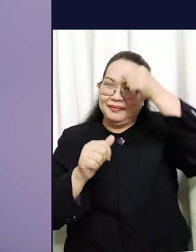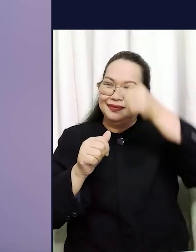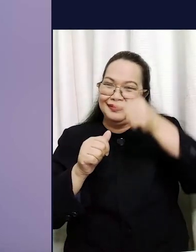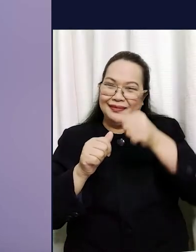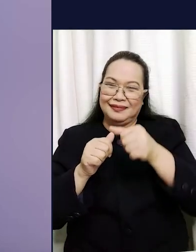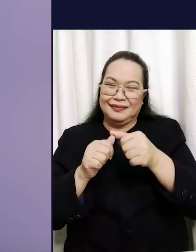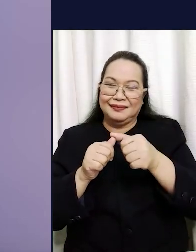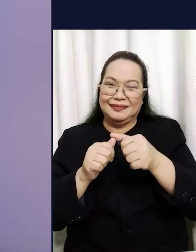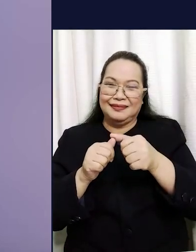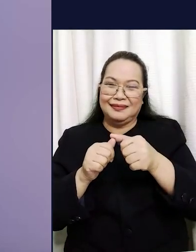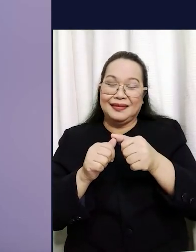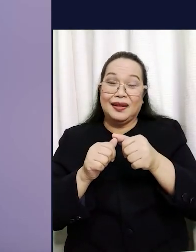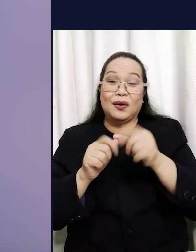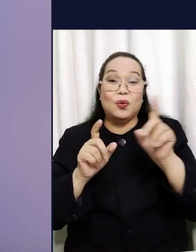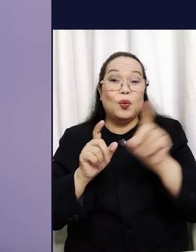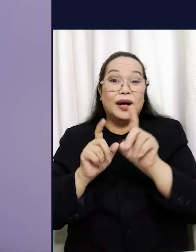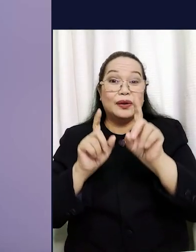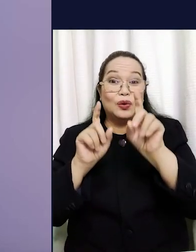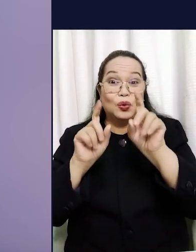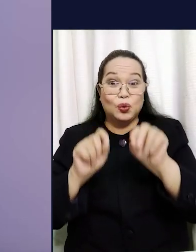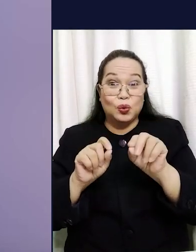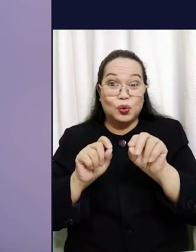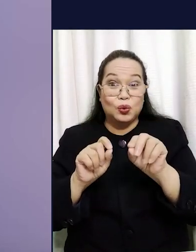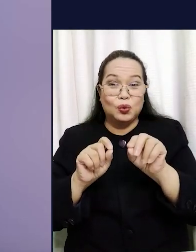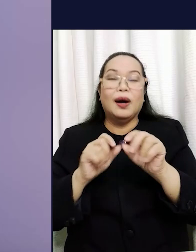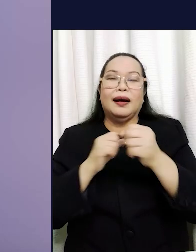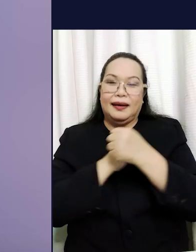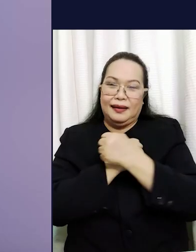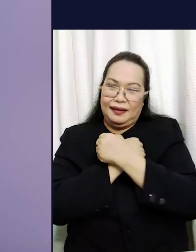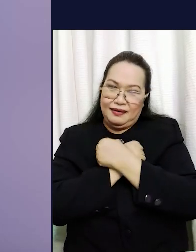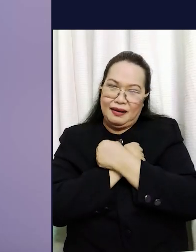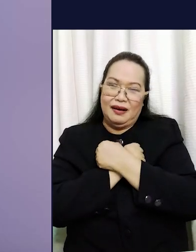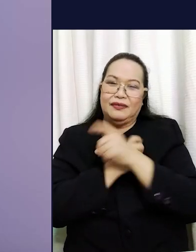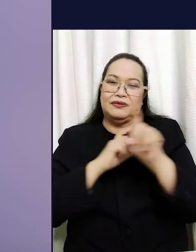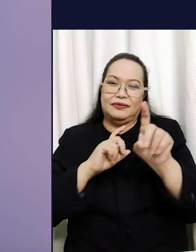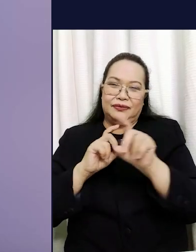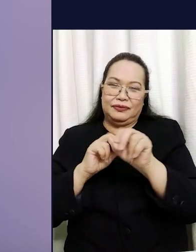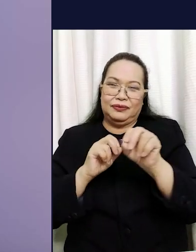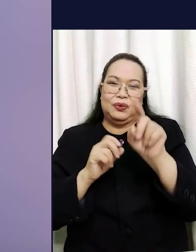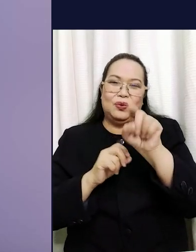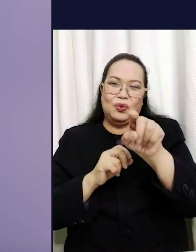But I'm not saying that all these are without any importance.